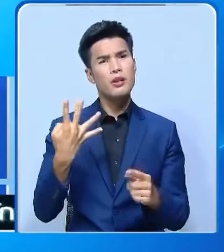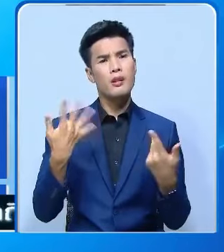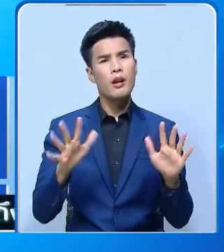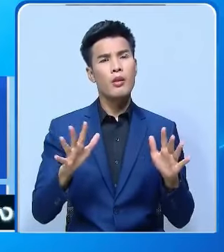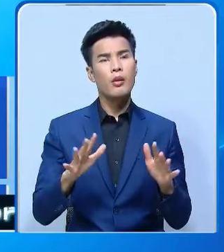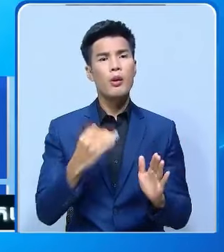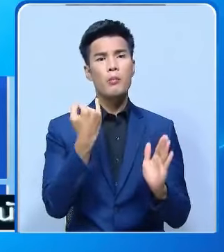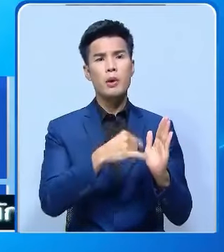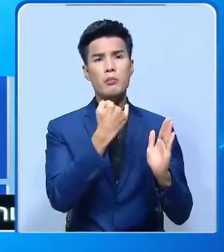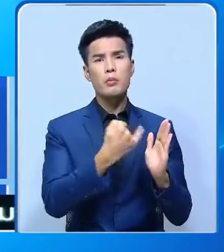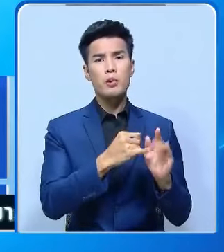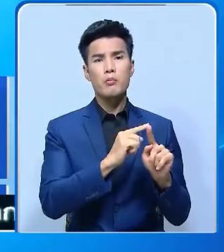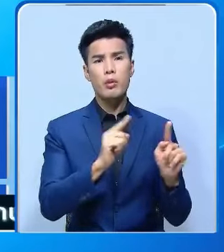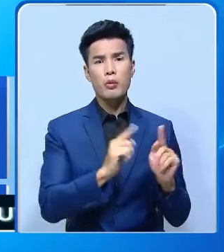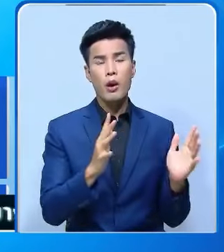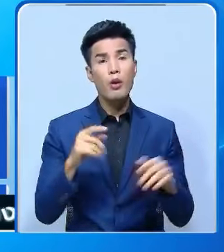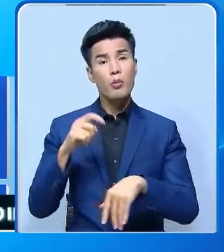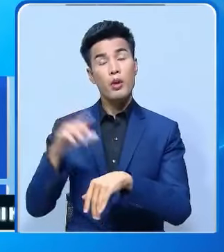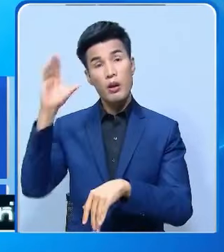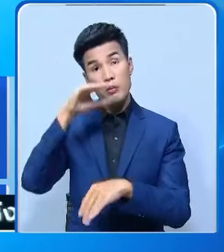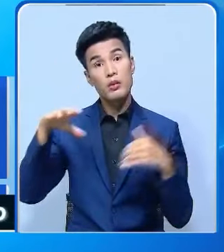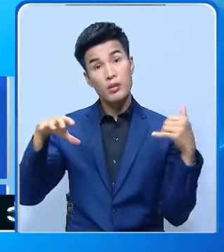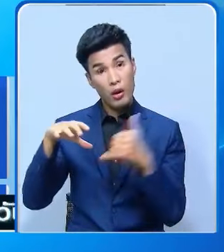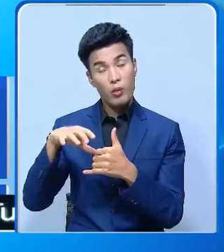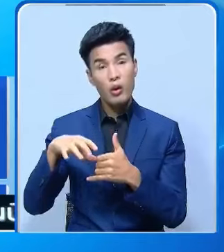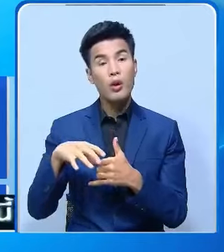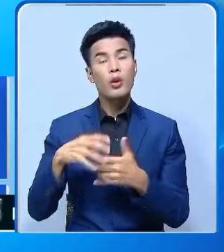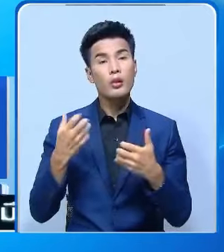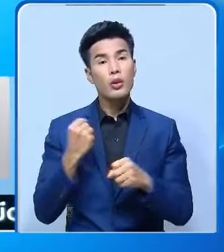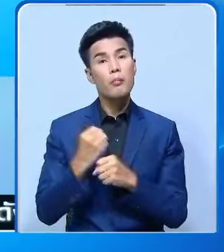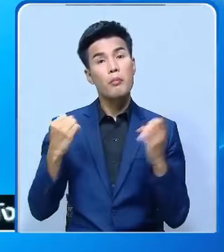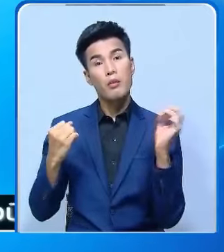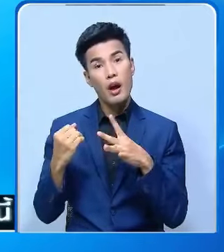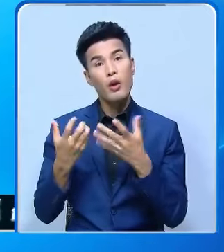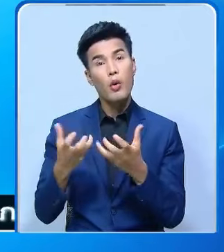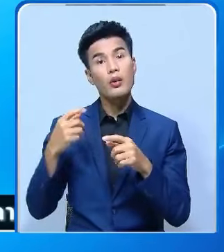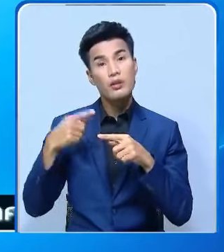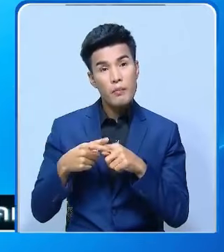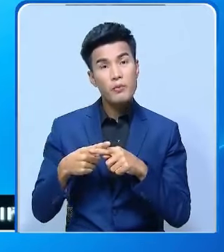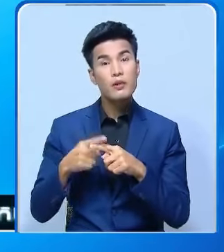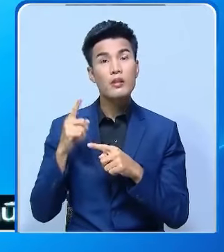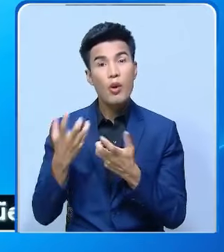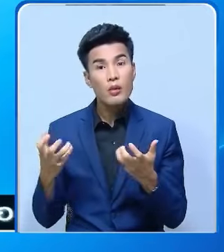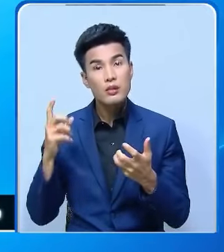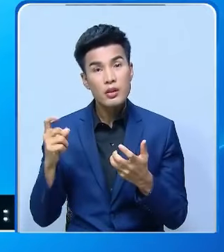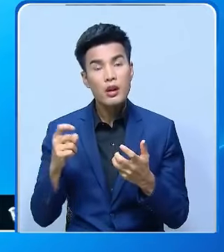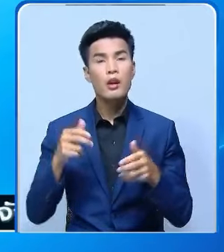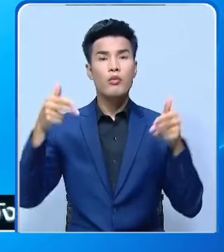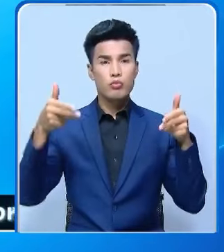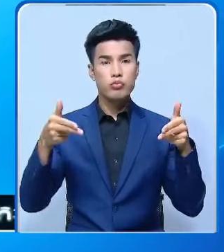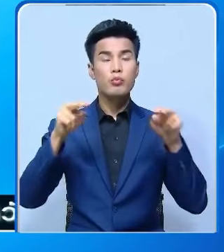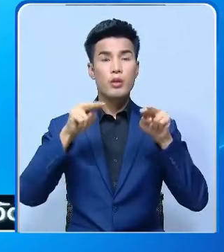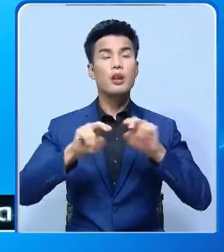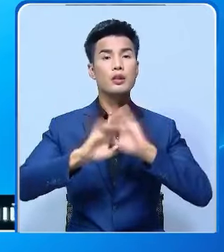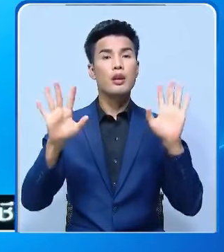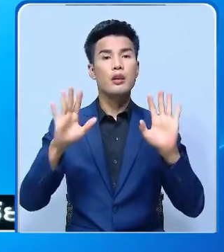ข่ายความผิดหลายข้อหาทั้งบุกรุกยามวิการทำลายเครื่องกีดขวางทำร้ายร่างกายทำให้เสียทรัพย์ภาพจากกล้องวงจรปิดก็เห็นพฤติการชัด